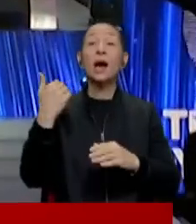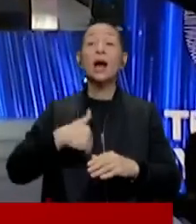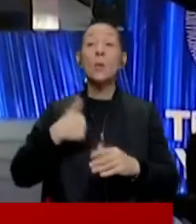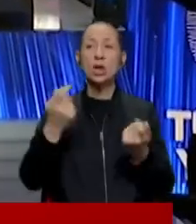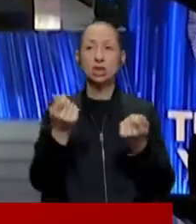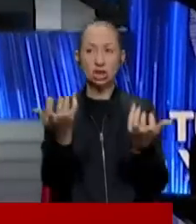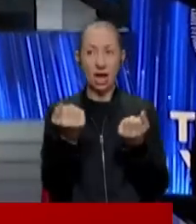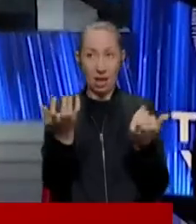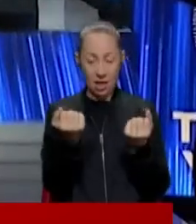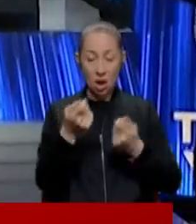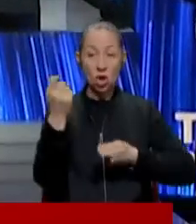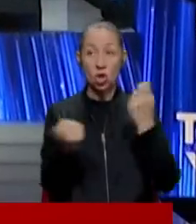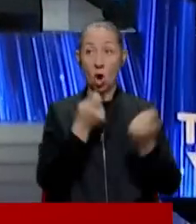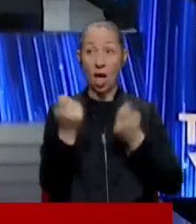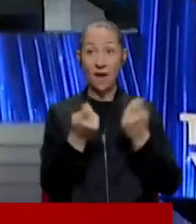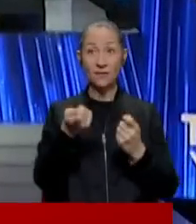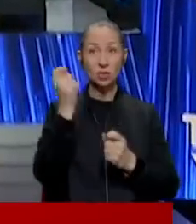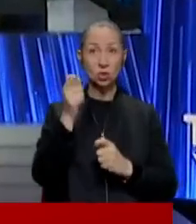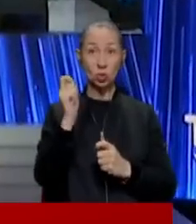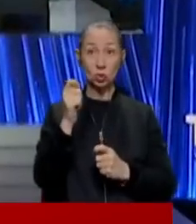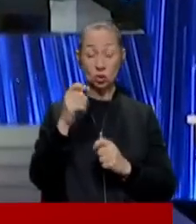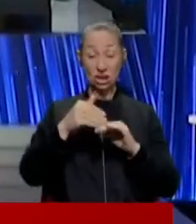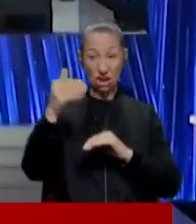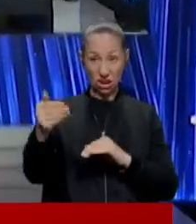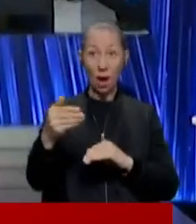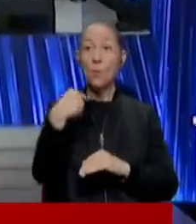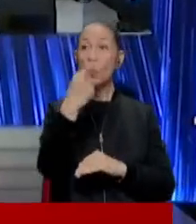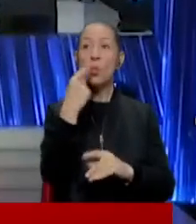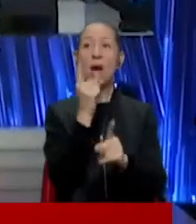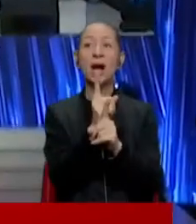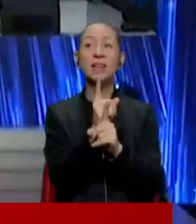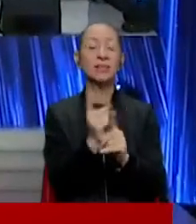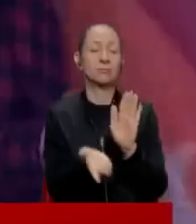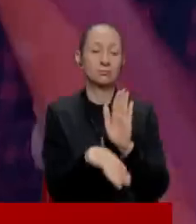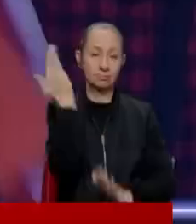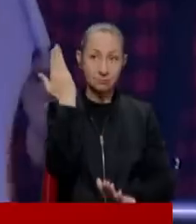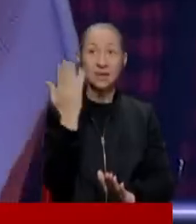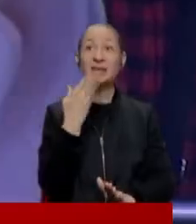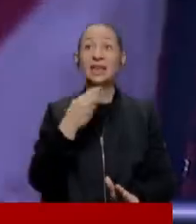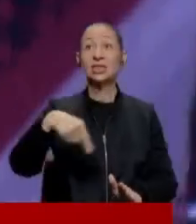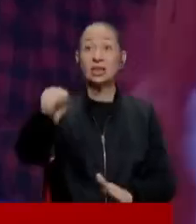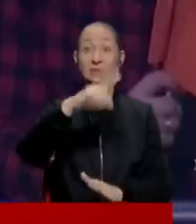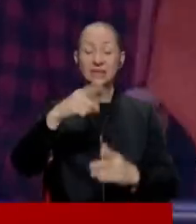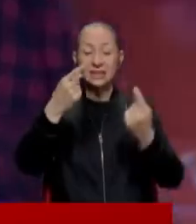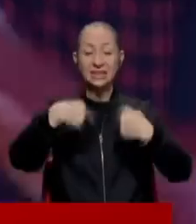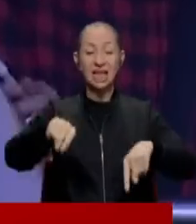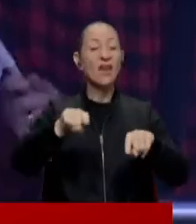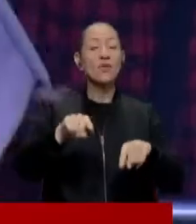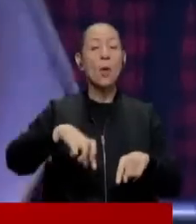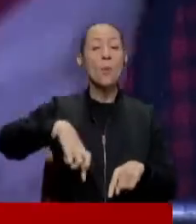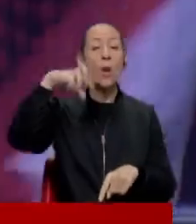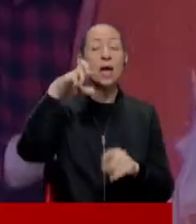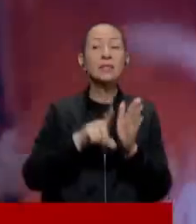işe alımları görevin getirdiği zorunluluklar dışında mülakatı kaldırarak gençlerimizin sınavlardaki